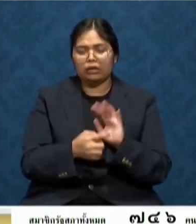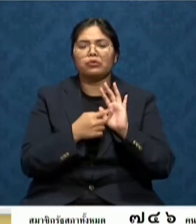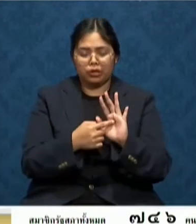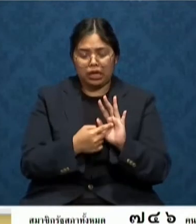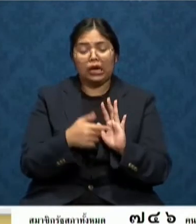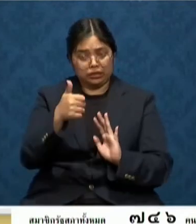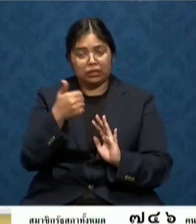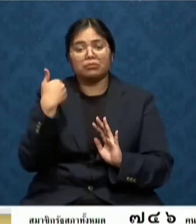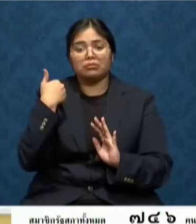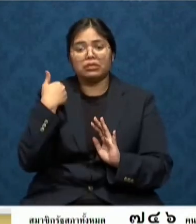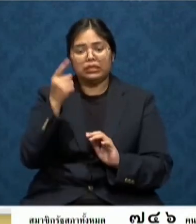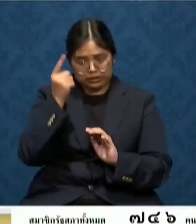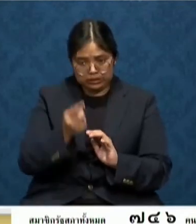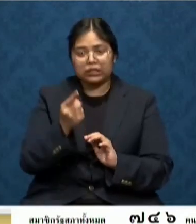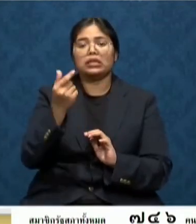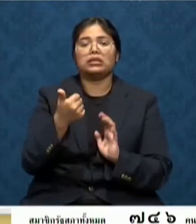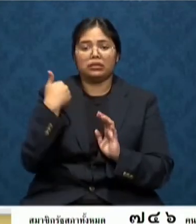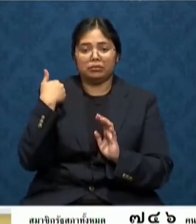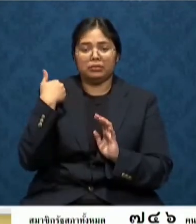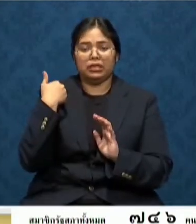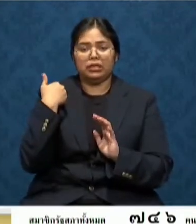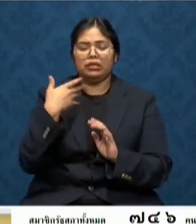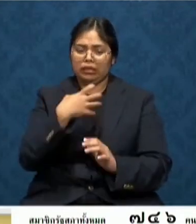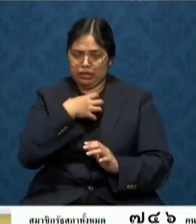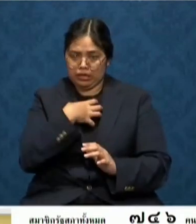ตอย่างที่จริบ้างหรอต้การการพิสูจรราบ